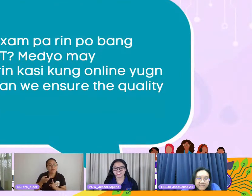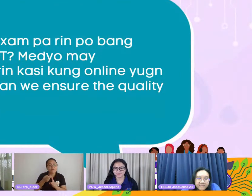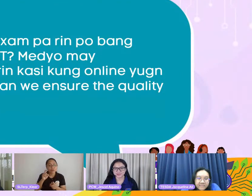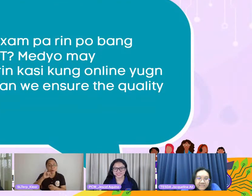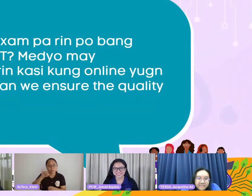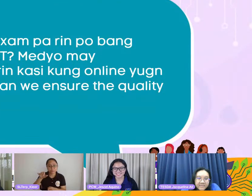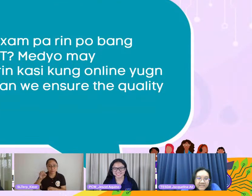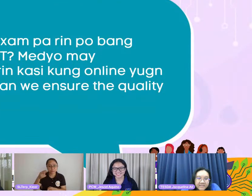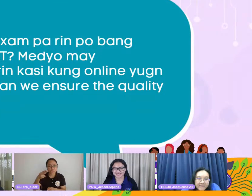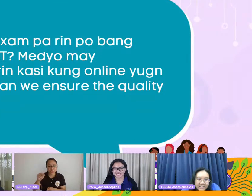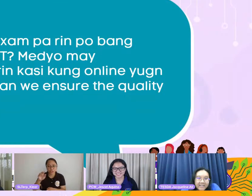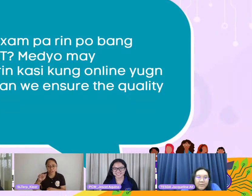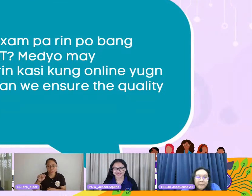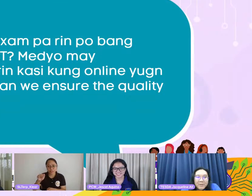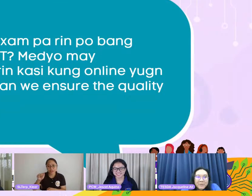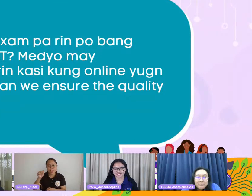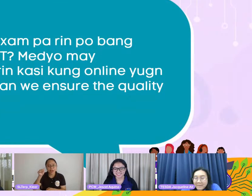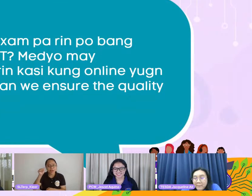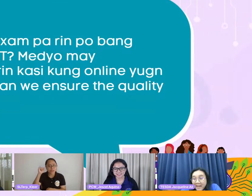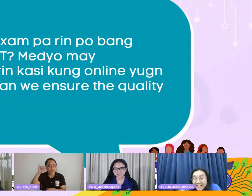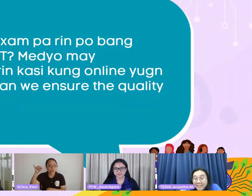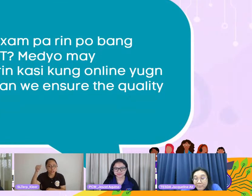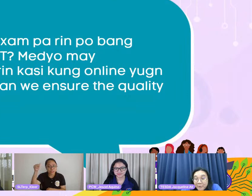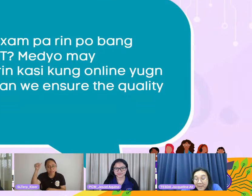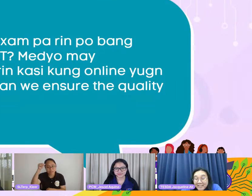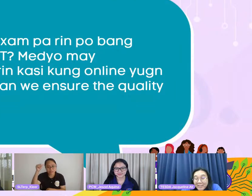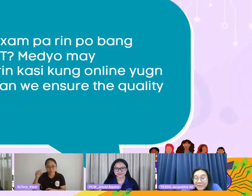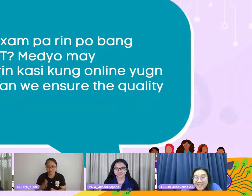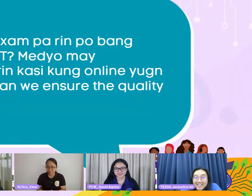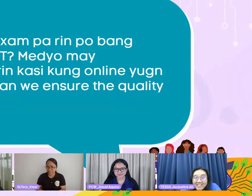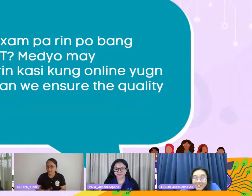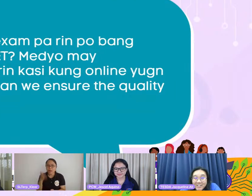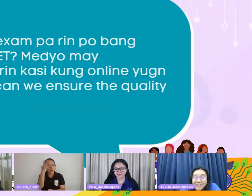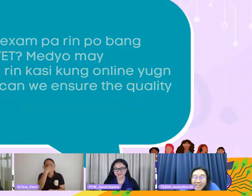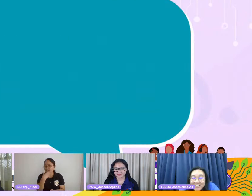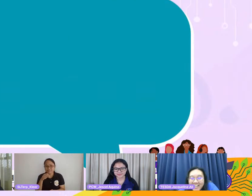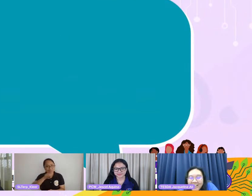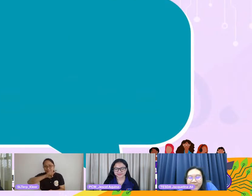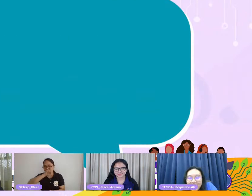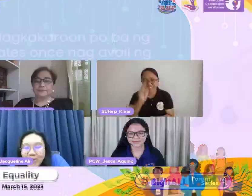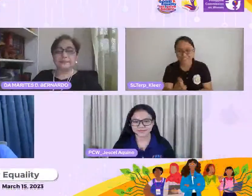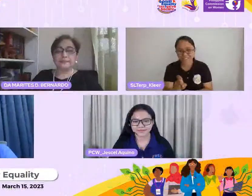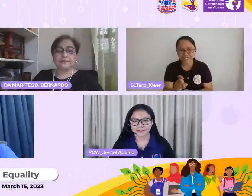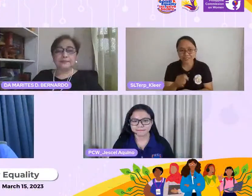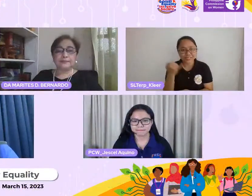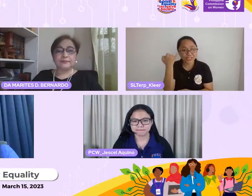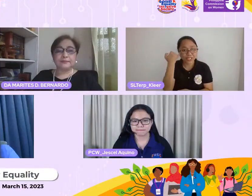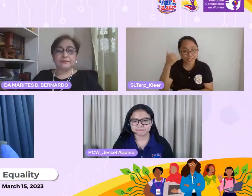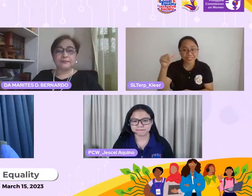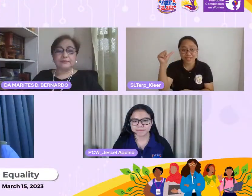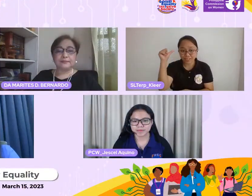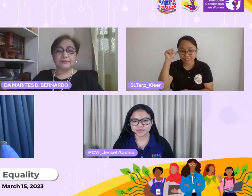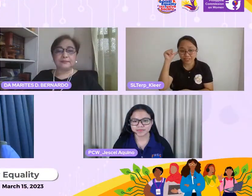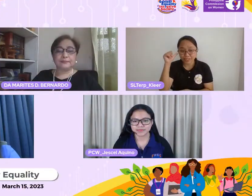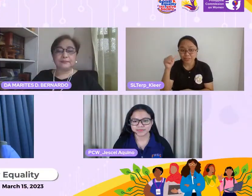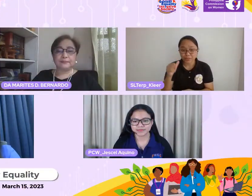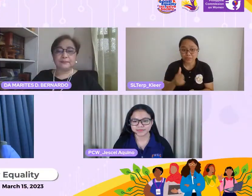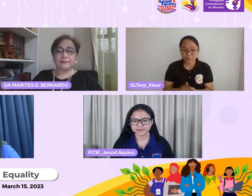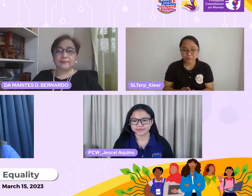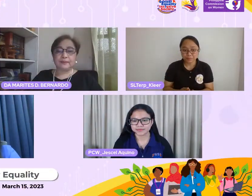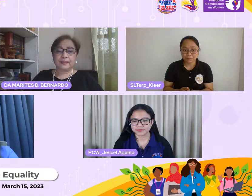Ms. Jax po. So, napakaganda po nung katanungan ni Sir John Arevalo, no? So, tama po talaga